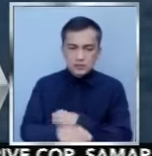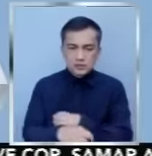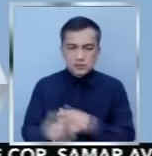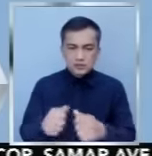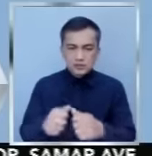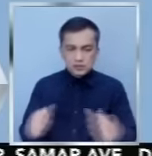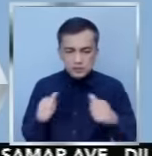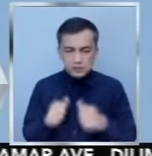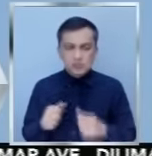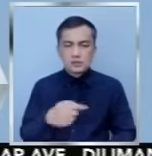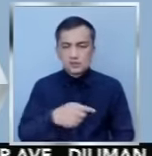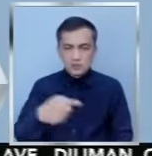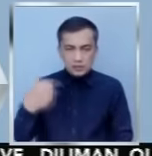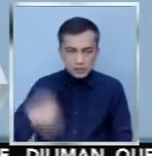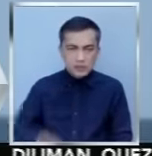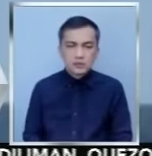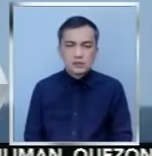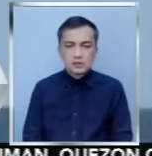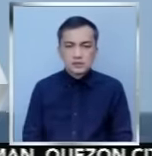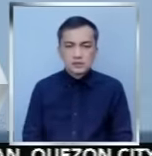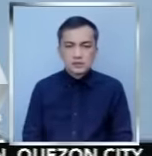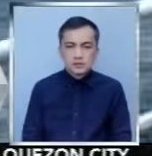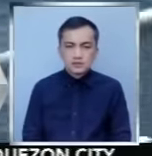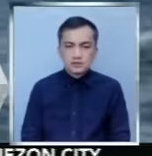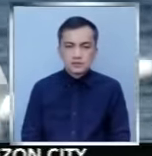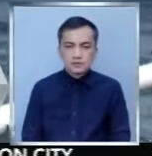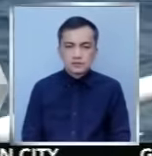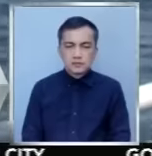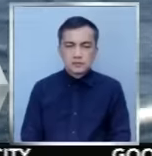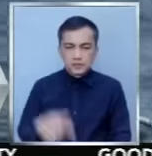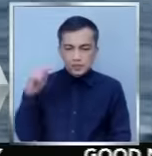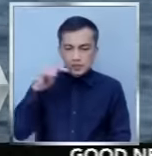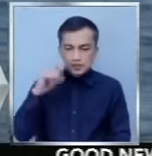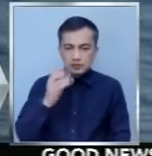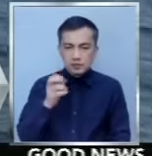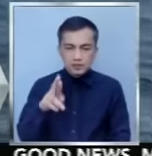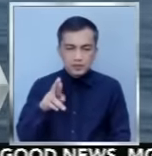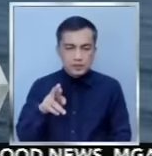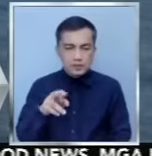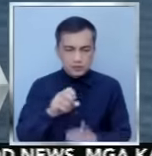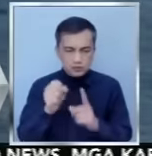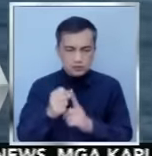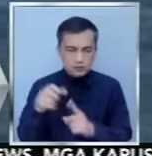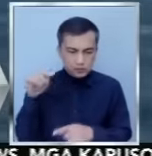of minonitor naman ng eroplano ng BF ang sitwasyon mula sa